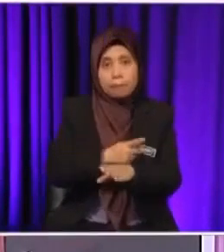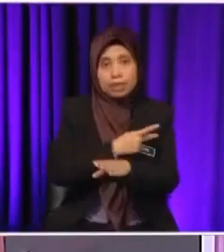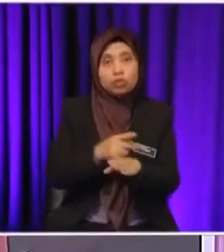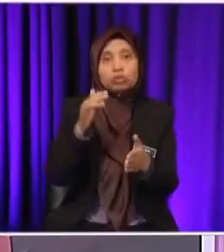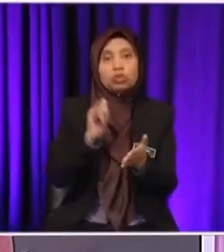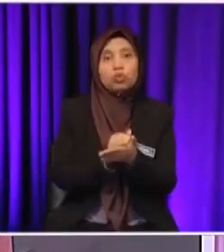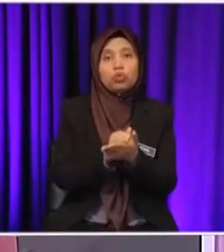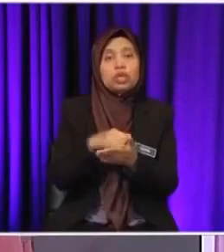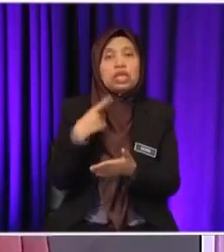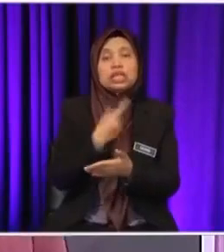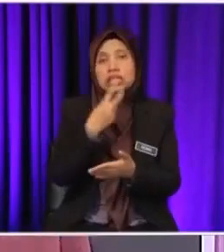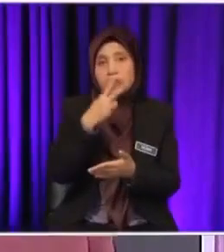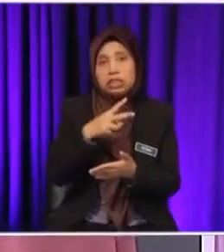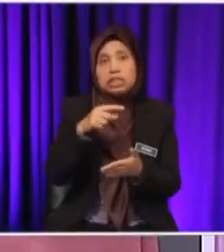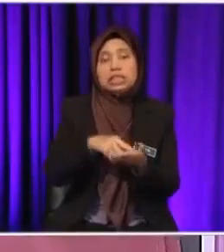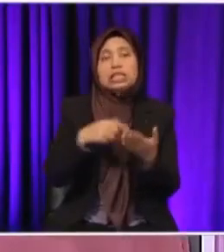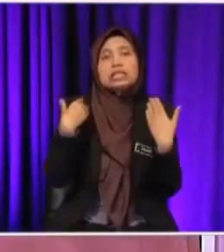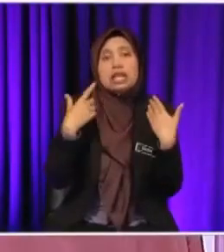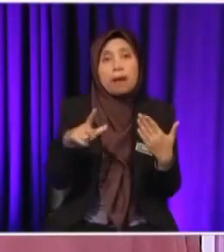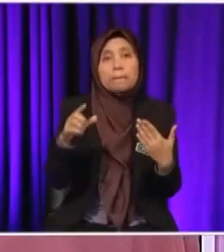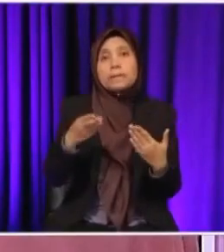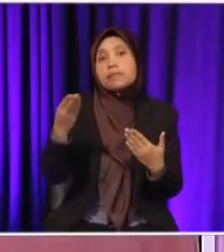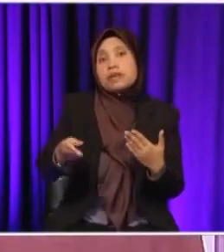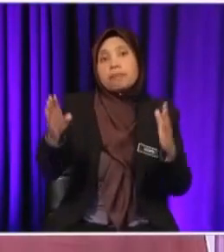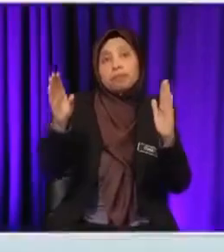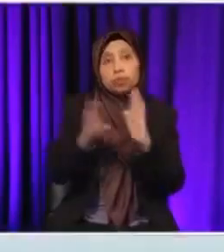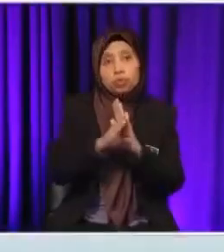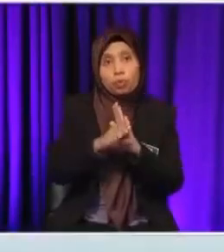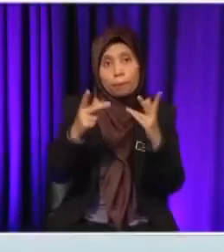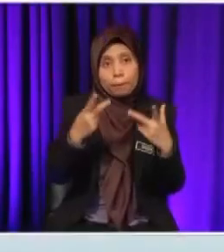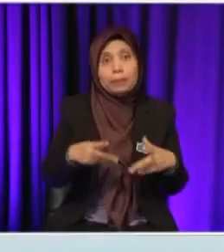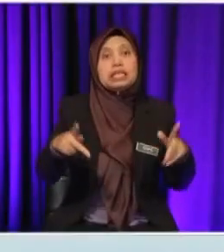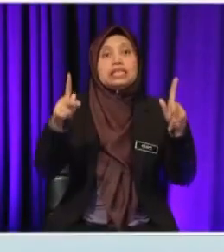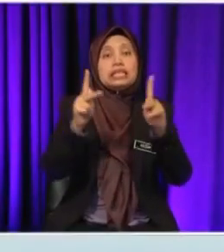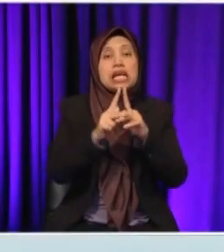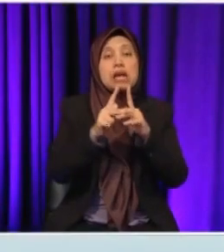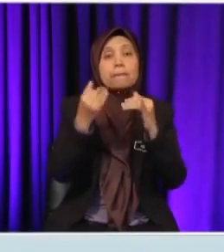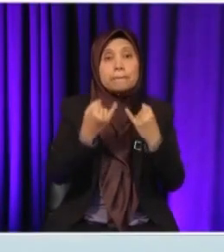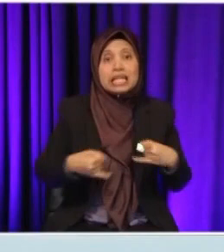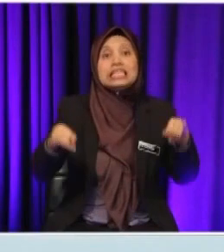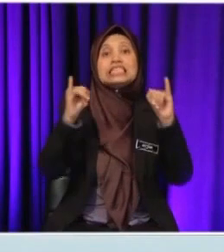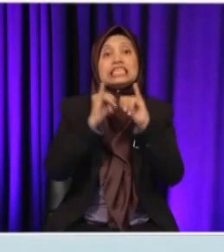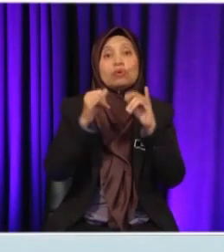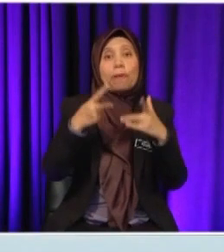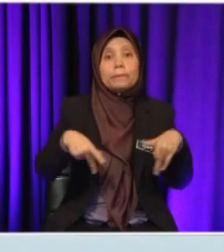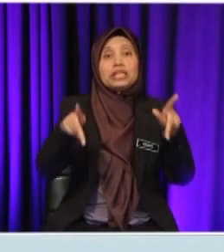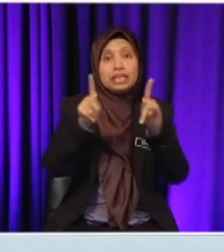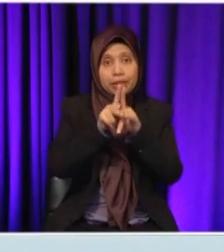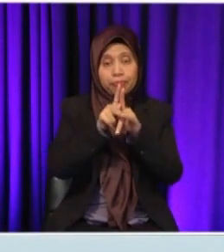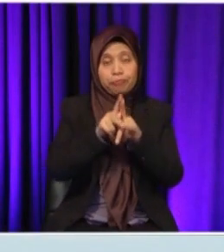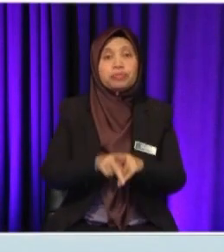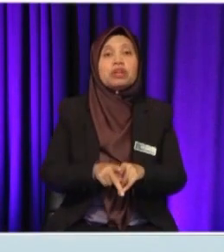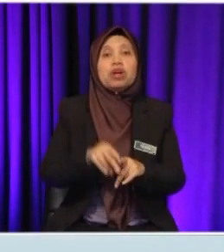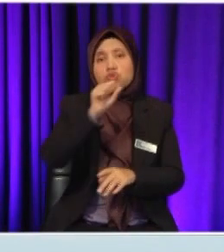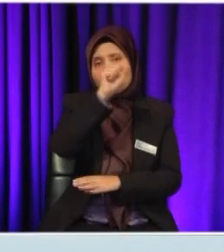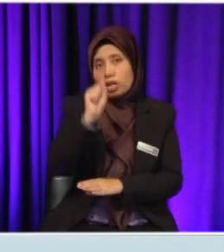lihat. Ini adalah beberapa contoh penting, contoh-contoh peristiwa penting dalam cerpen Res Judi Carta.